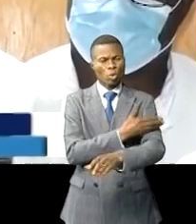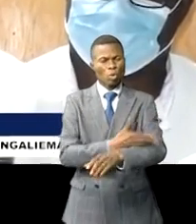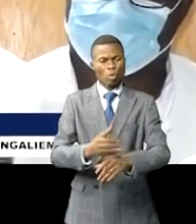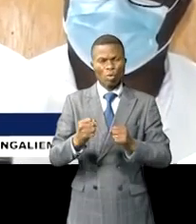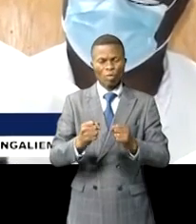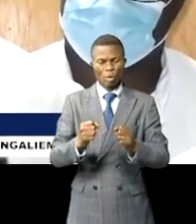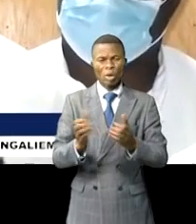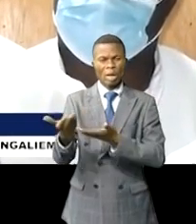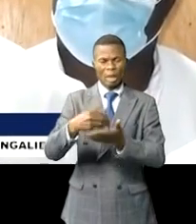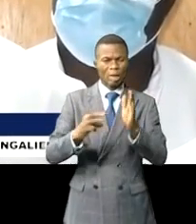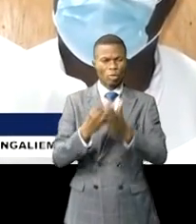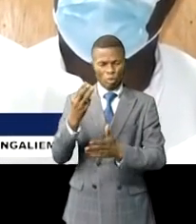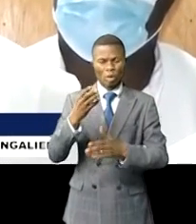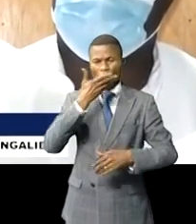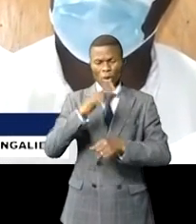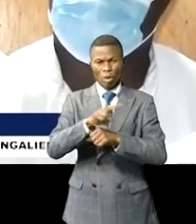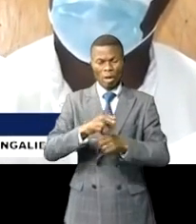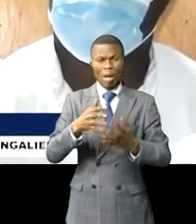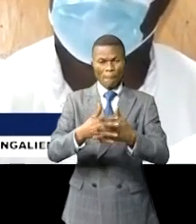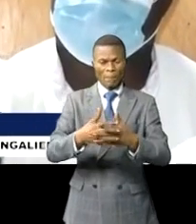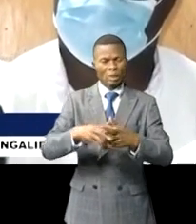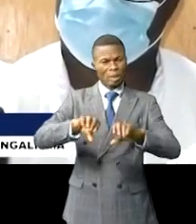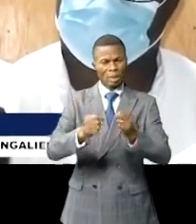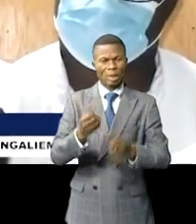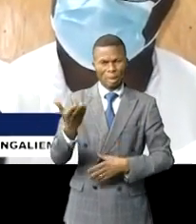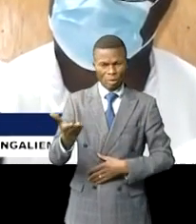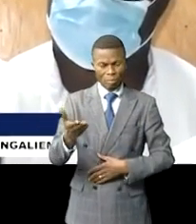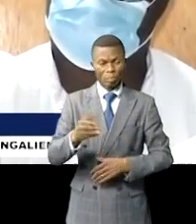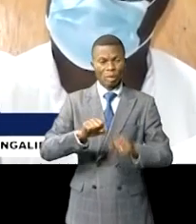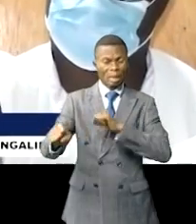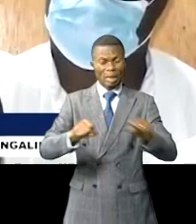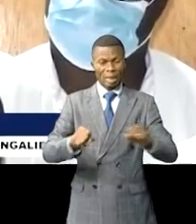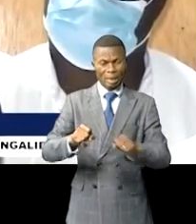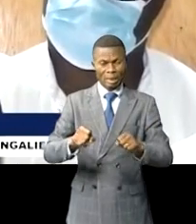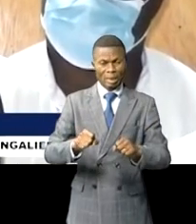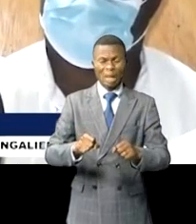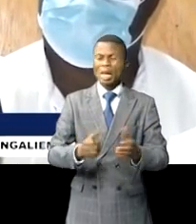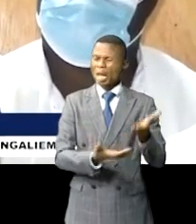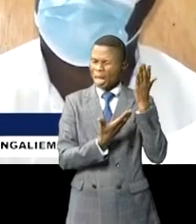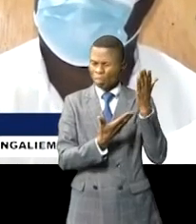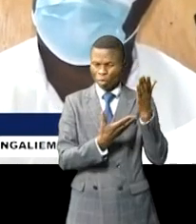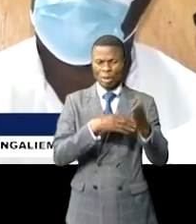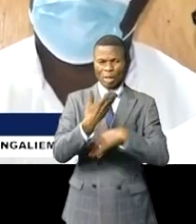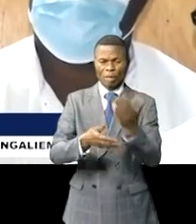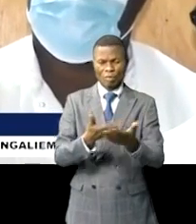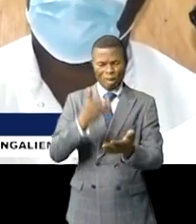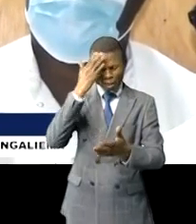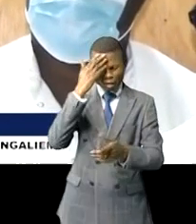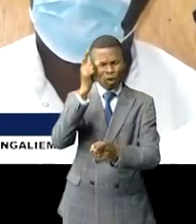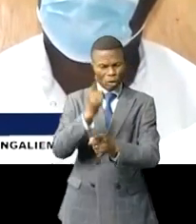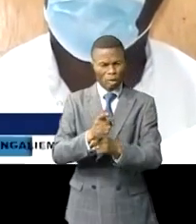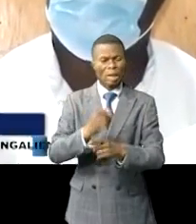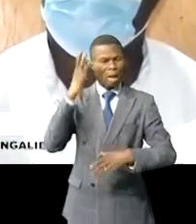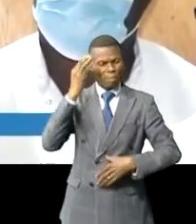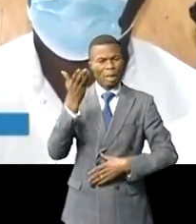vague, puisque le scanner était en panne. Et c'est l'examen standard qu'il faut pour le diagnostic des